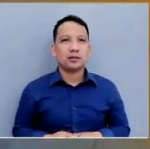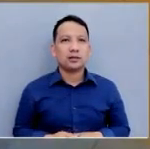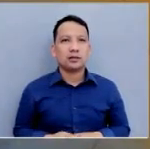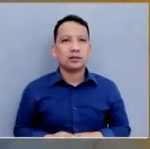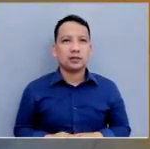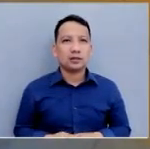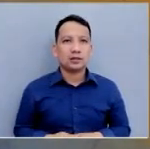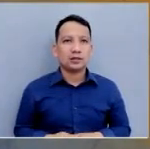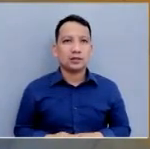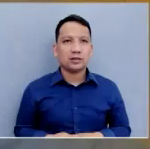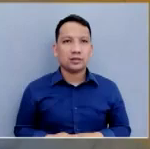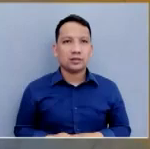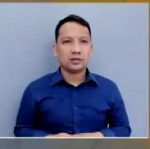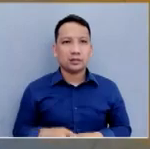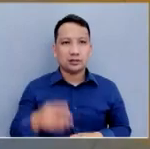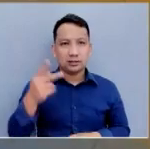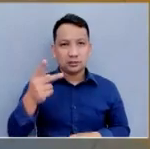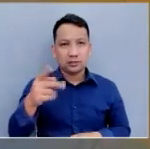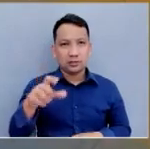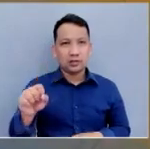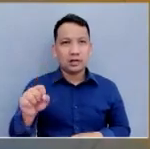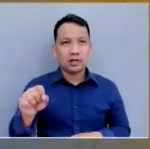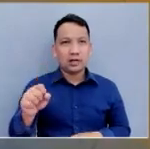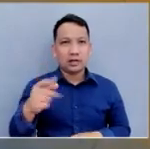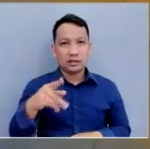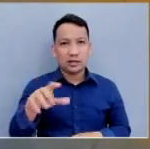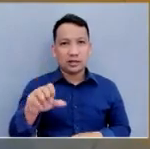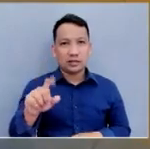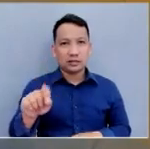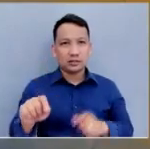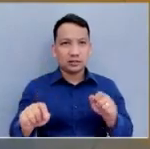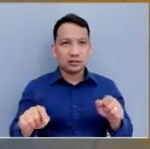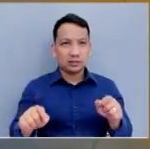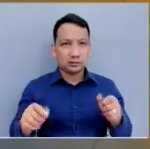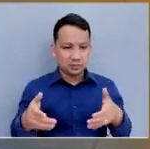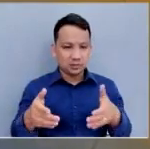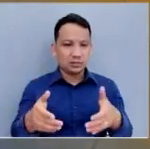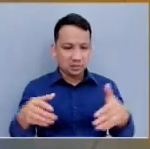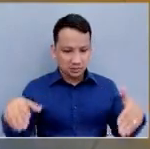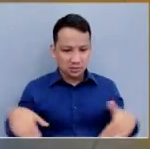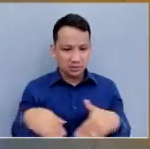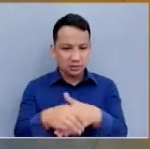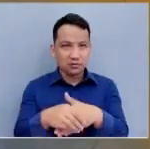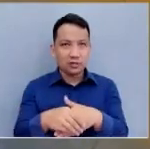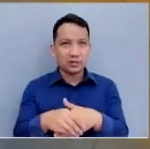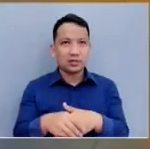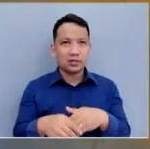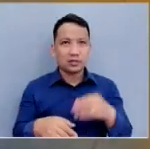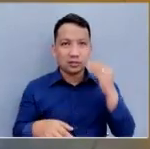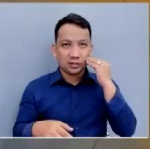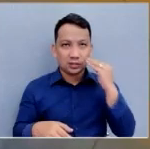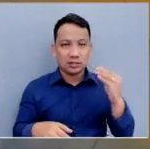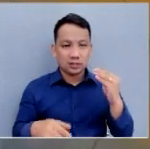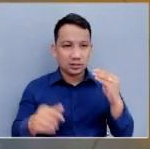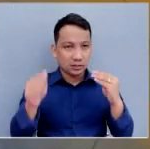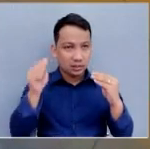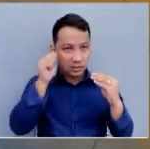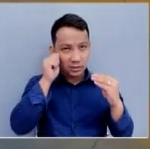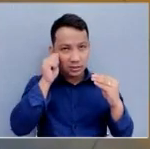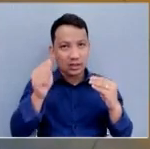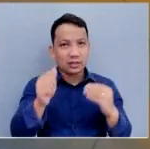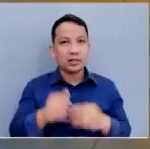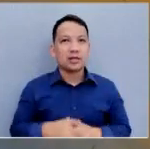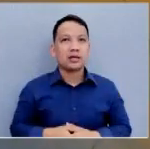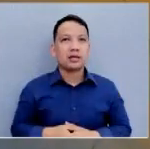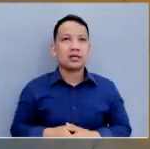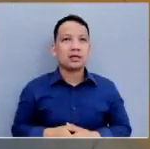From Calle Serie to Kasal Serie. Tila eksena sa pelikula ang wedding na Maine Mendoza at Congressman Arjo